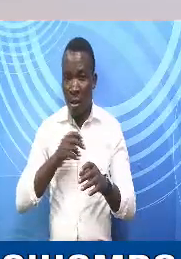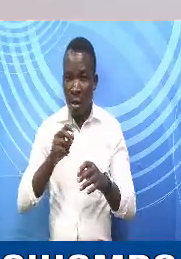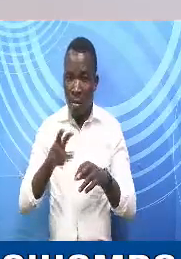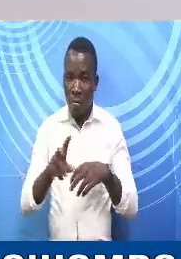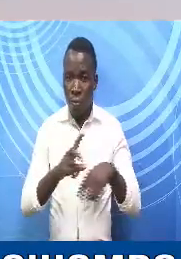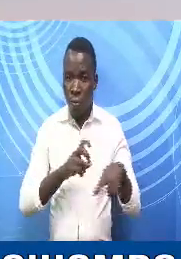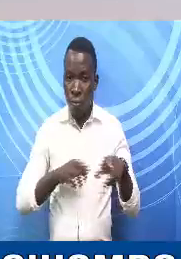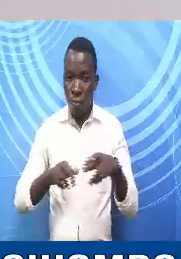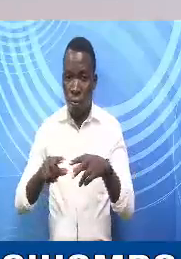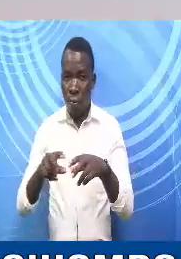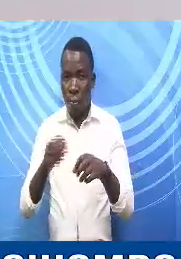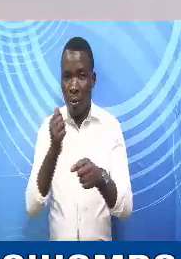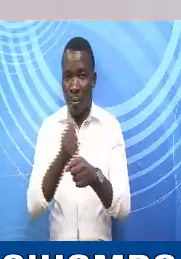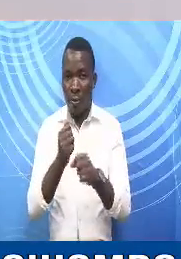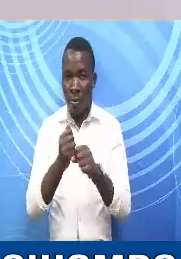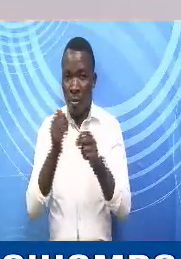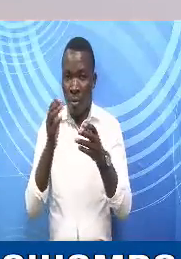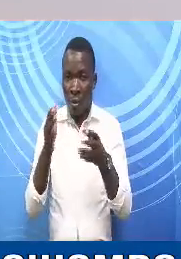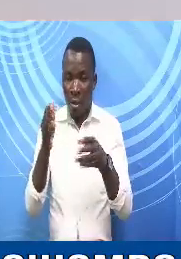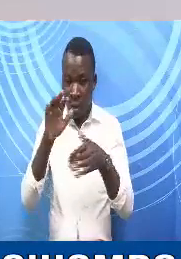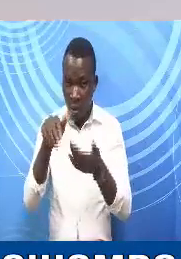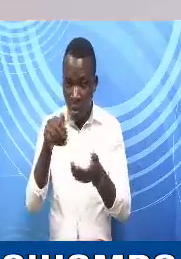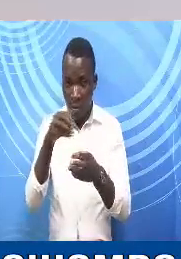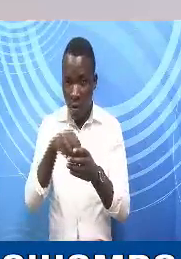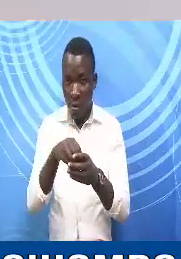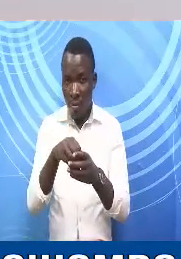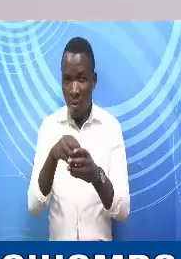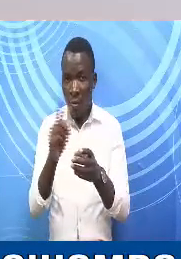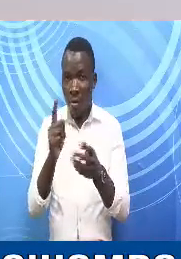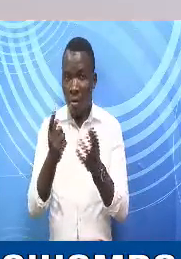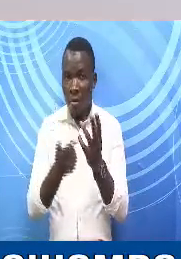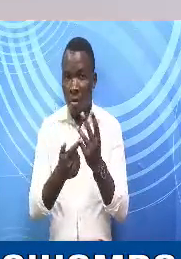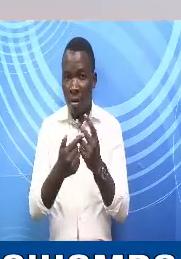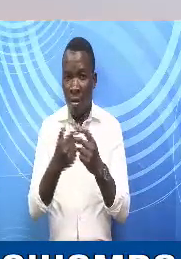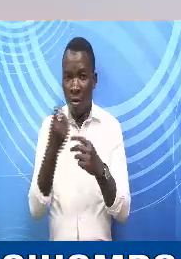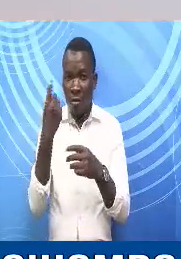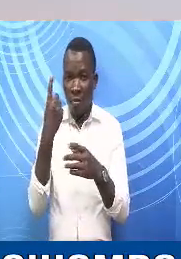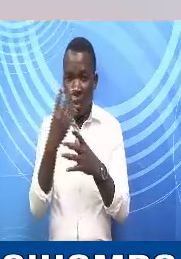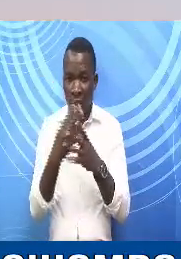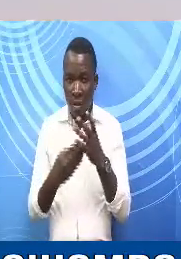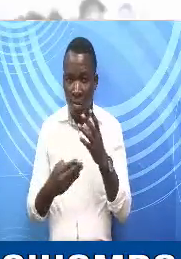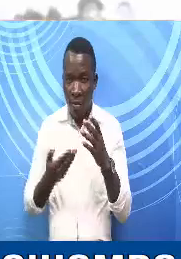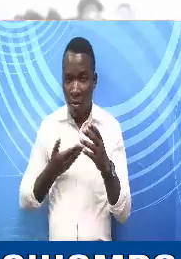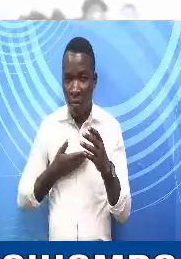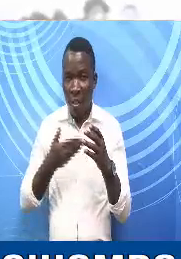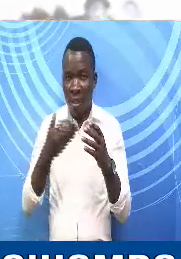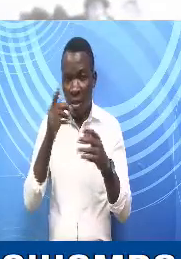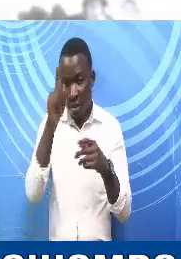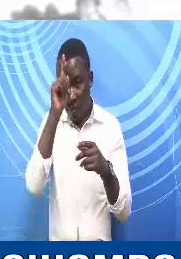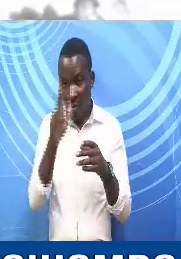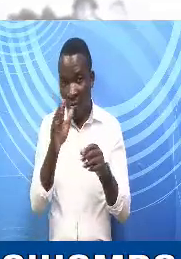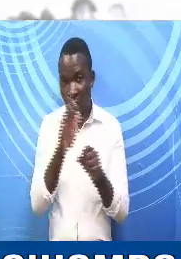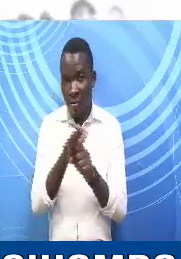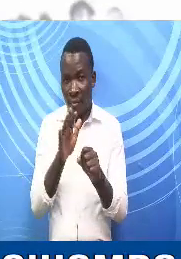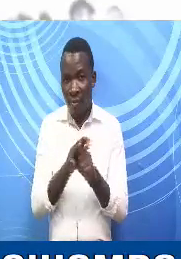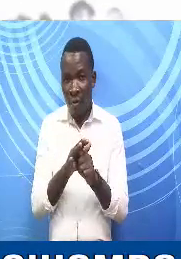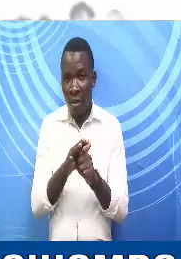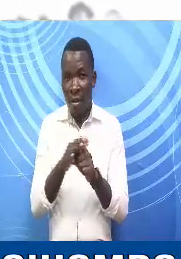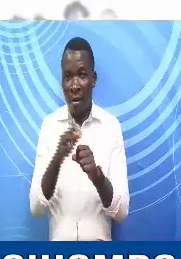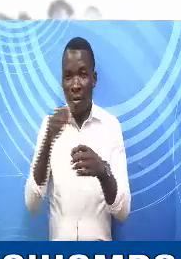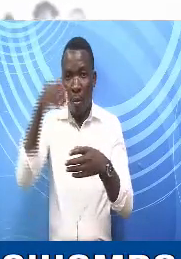nshyiramo, ntabibariyemo. Bivuga ngo ubwo urumva igihombo abaturage twahuye nacyo ko ari kirekire cyane. Umufuka umwe waguraga